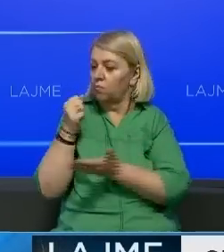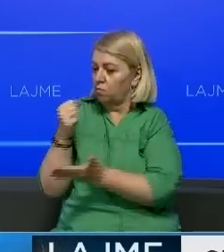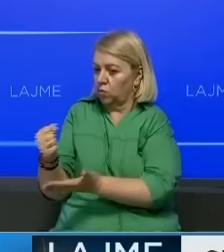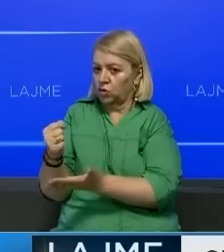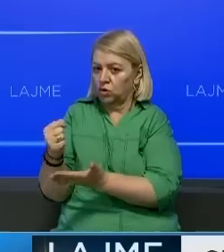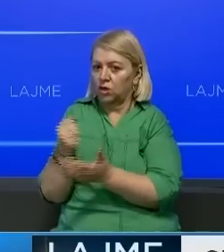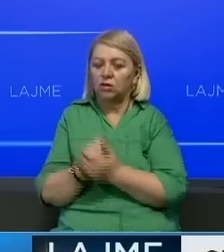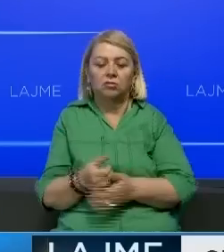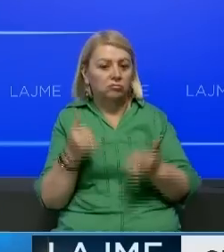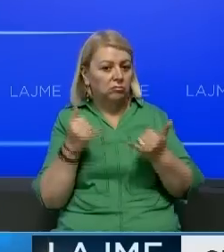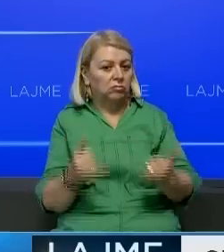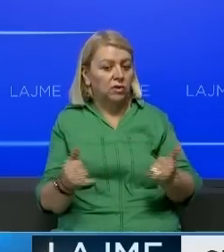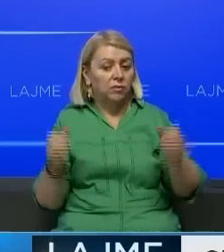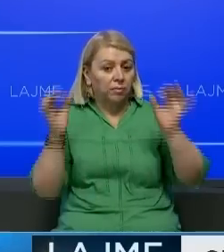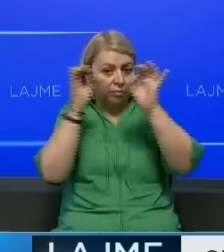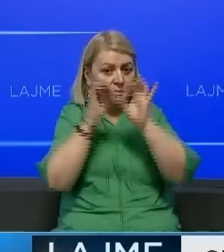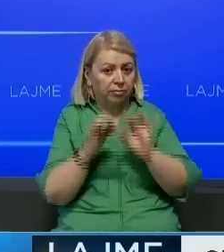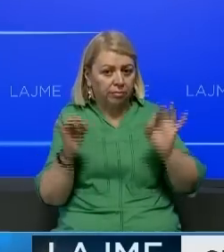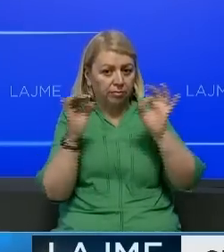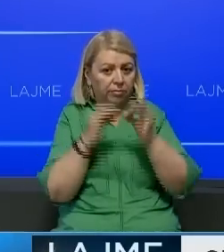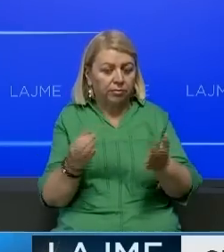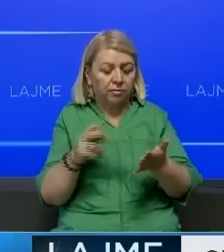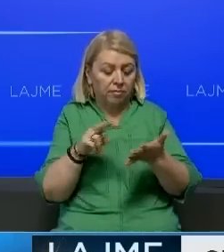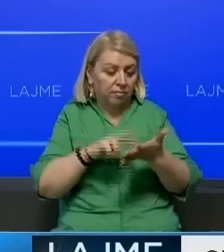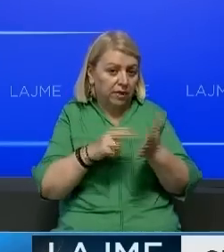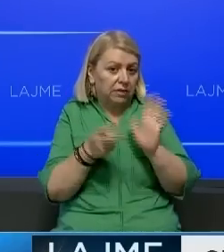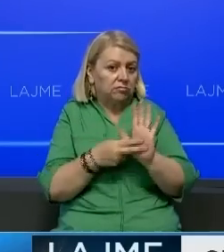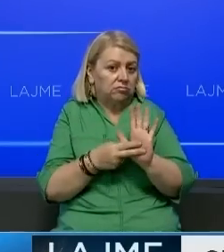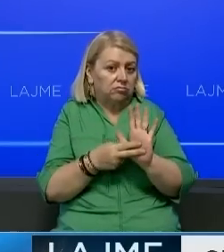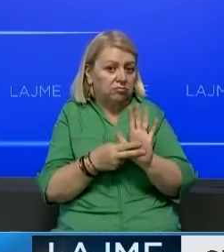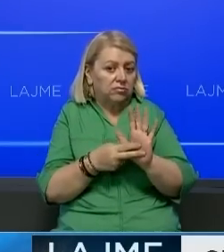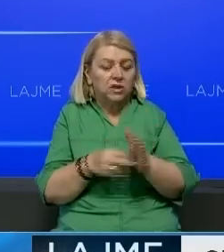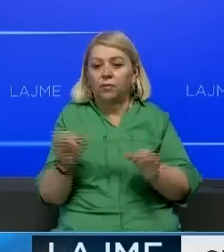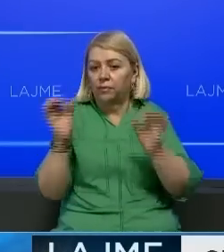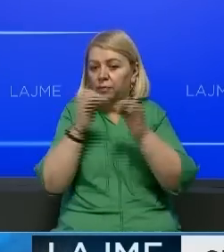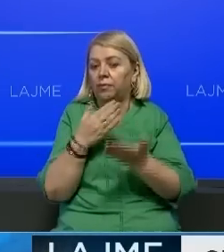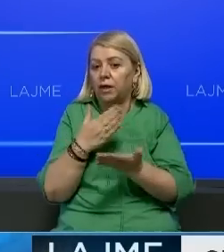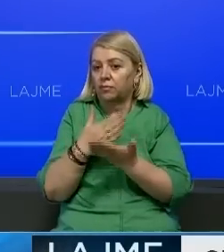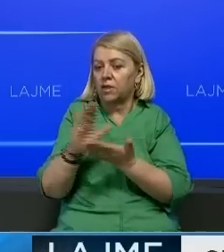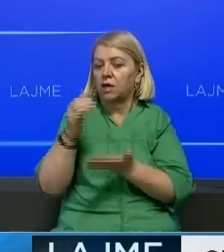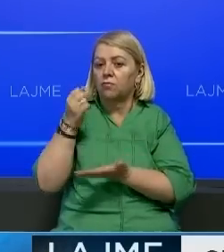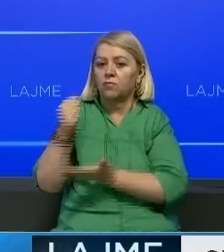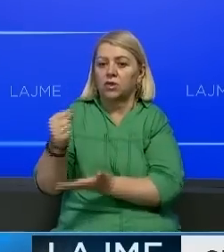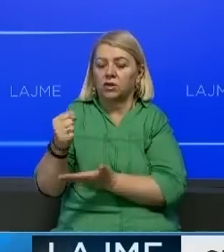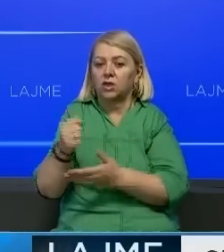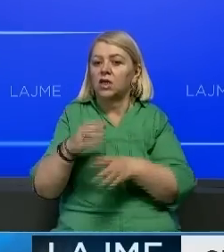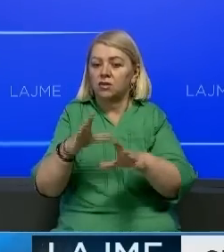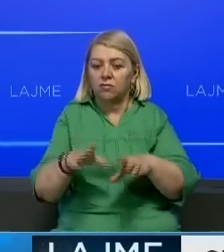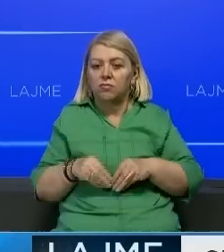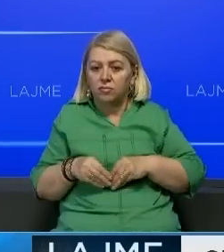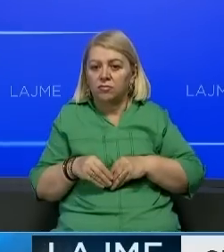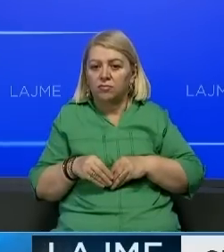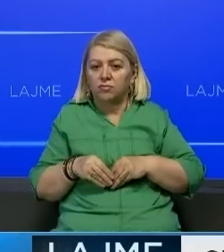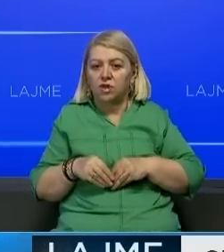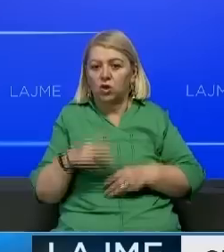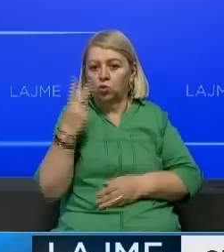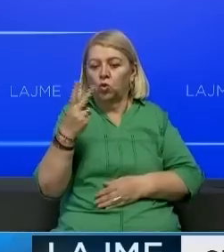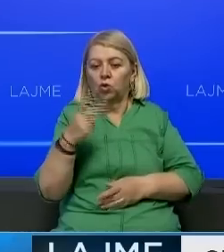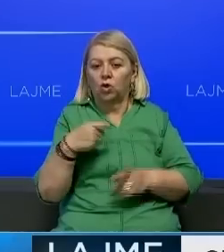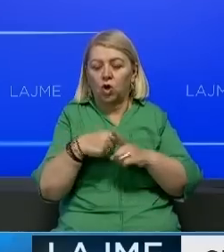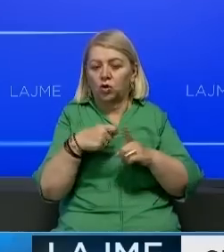por që deri më tani asnjëherë as nuk ka planifikuar e as nuk ka ndarë buxhet për zbatimin e tërësishëm të këtyre dy